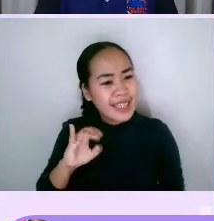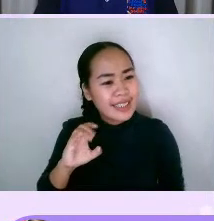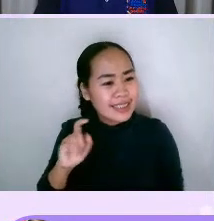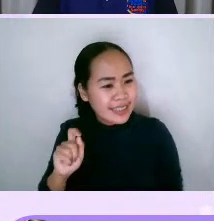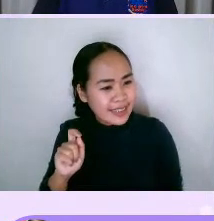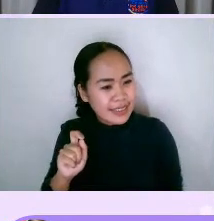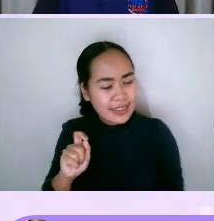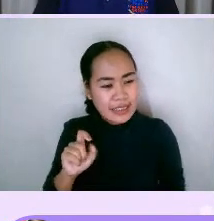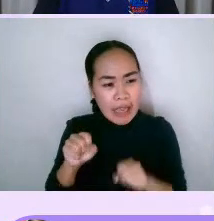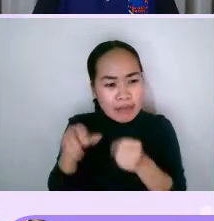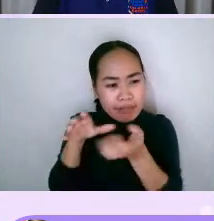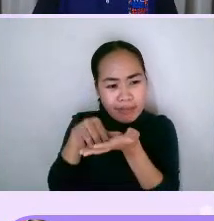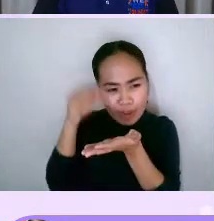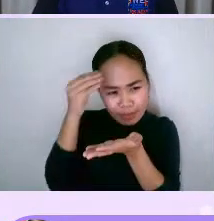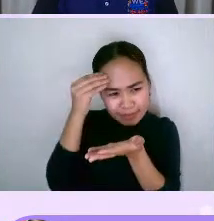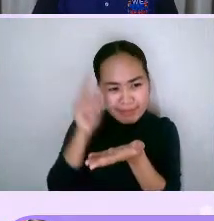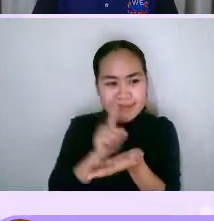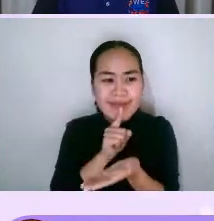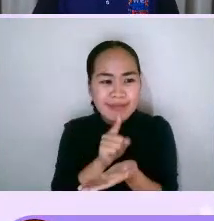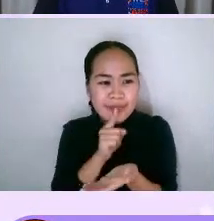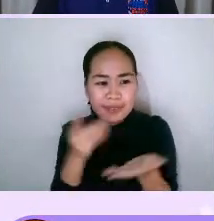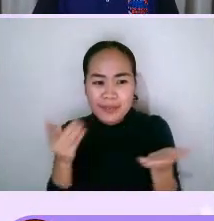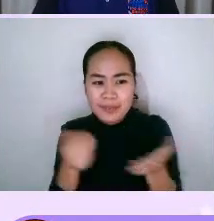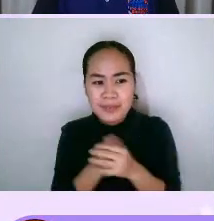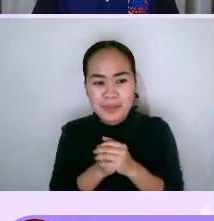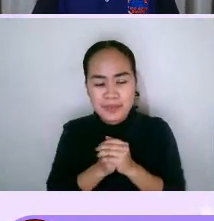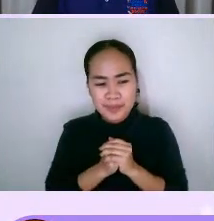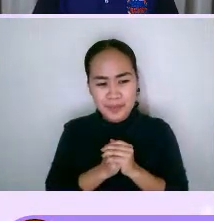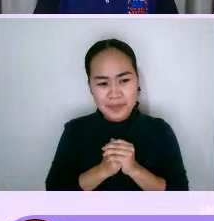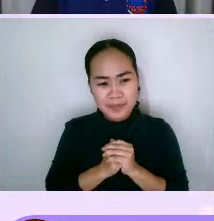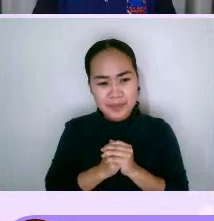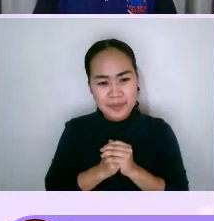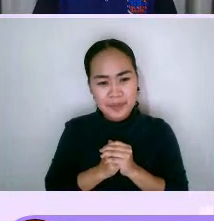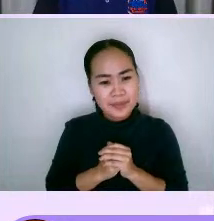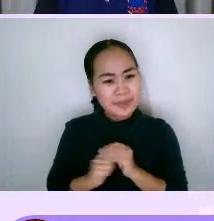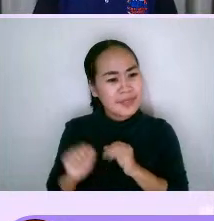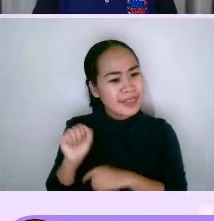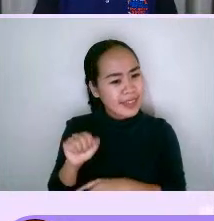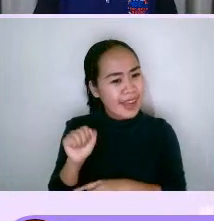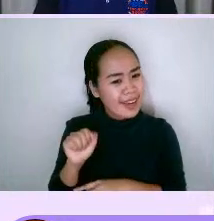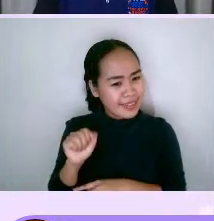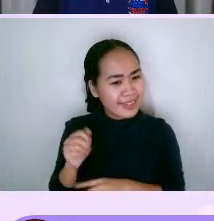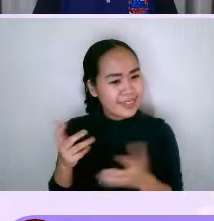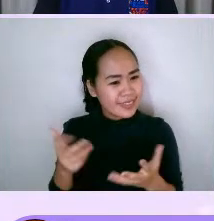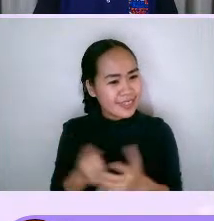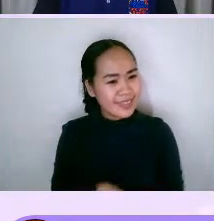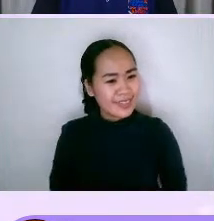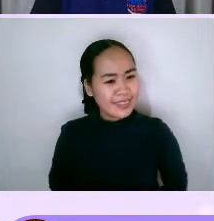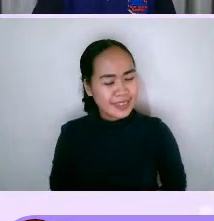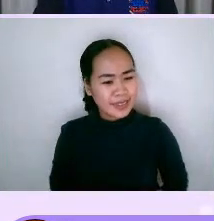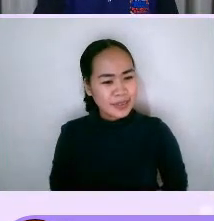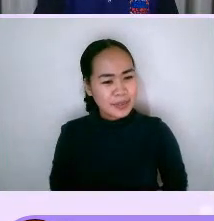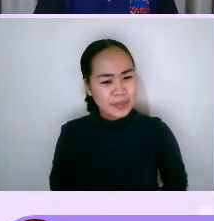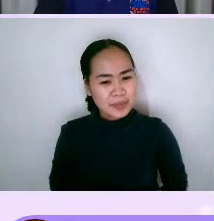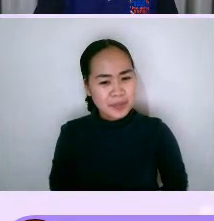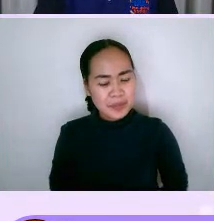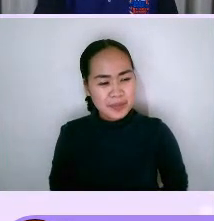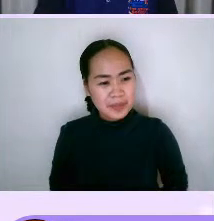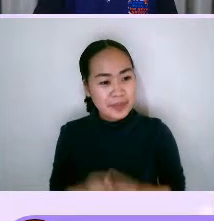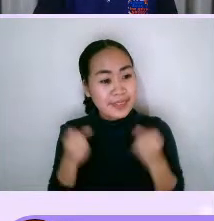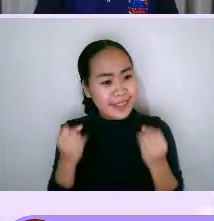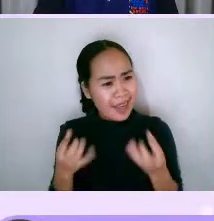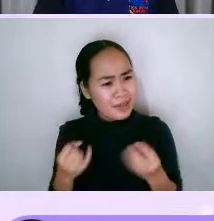man lang. Okay, yes po. Yes daw. Yes, marami pa rin po ang gising,